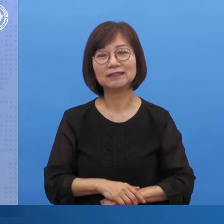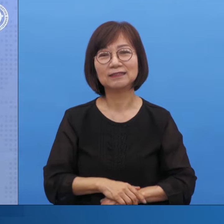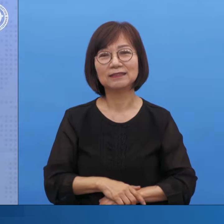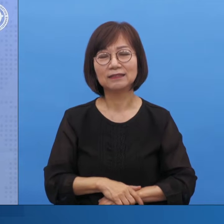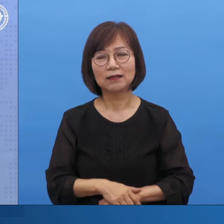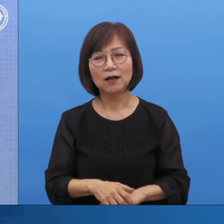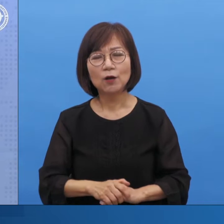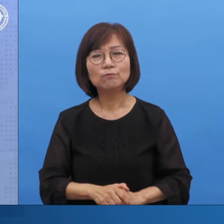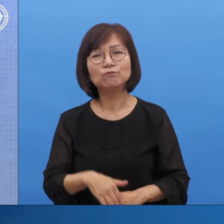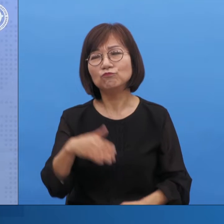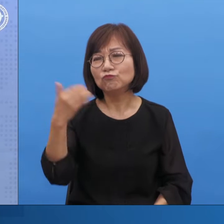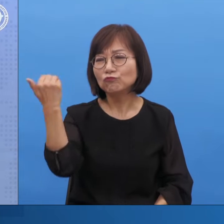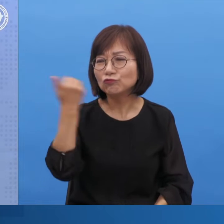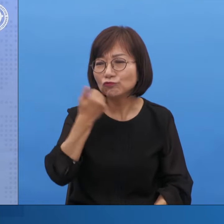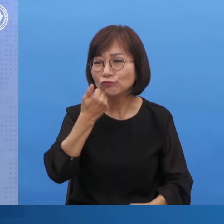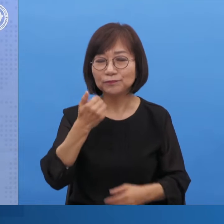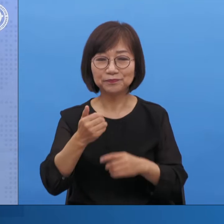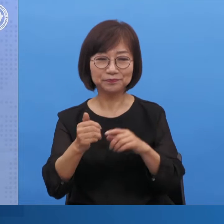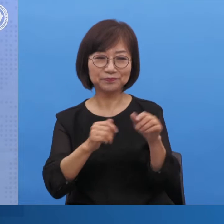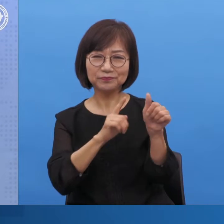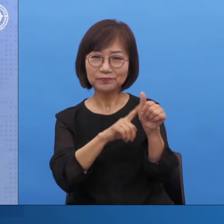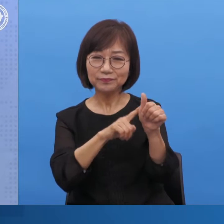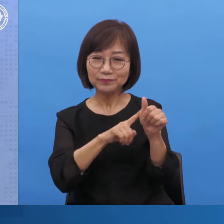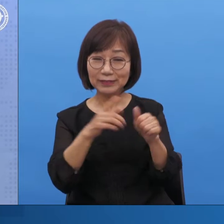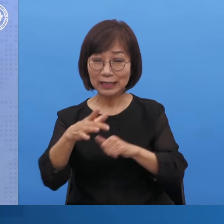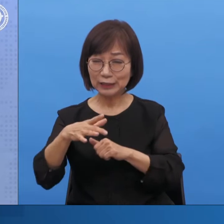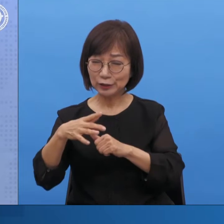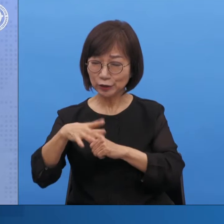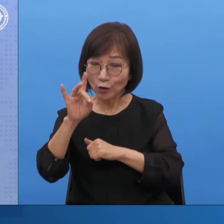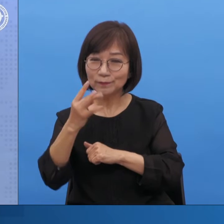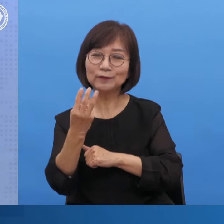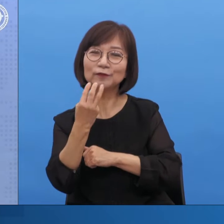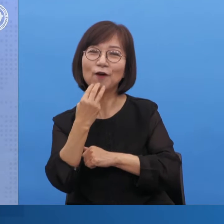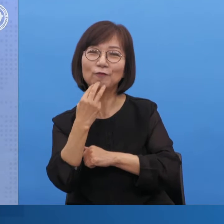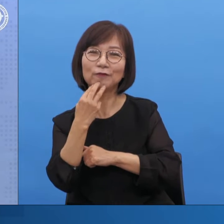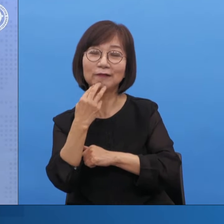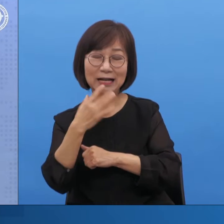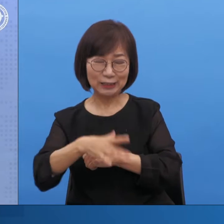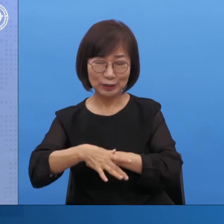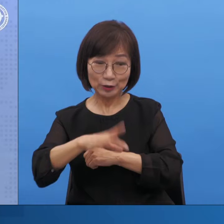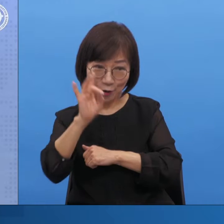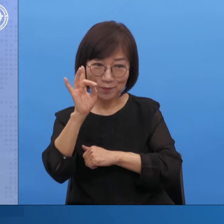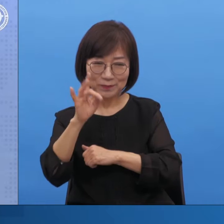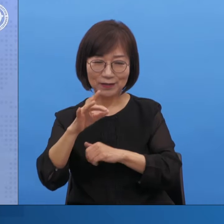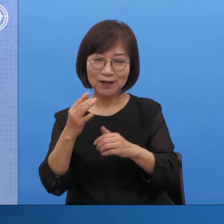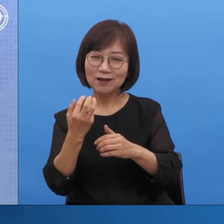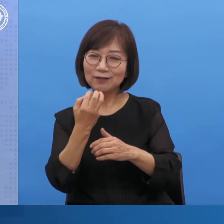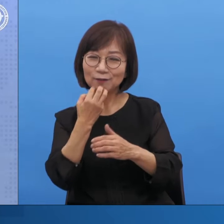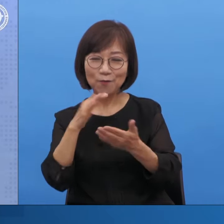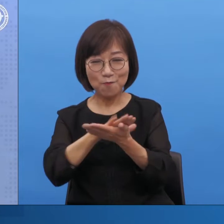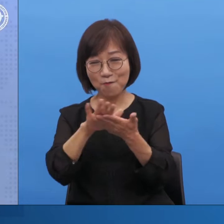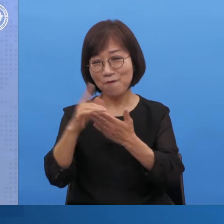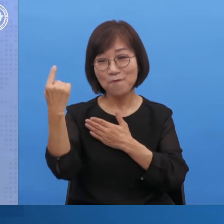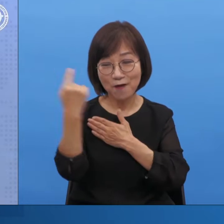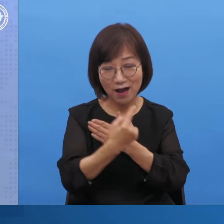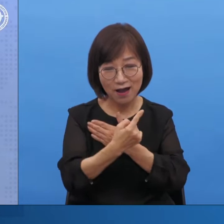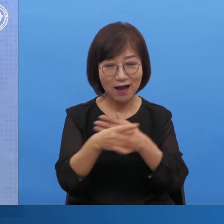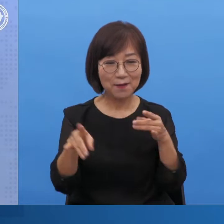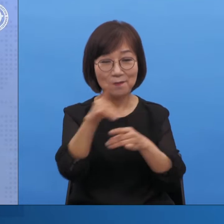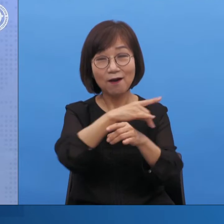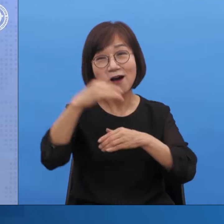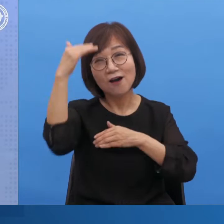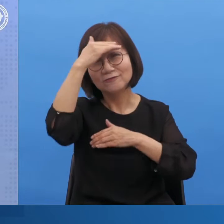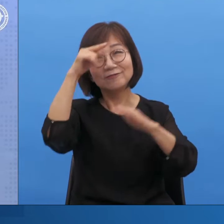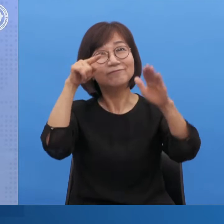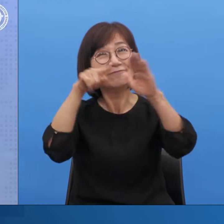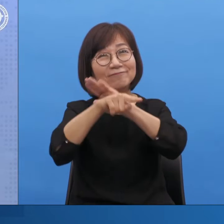어떤 사람은 서울에 한 번 딱 갔는데 그 백화점 들어가 죽었어요. 그러니까. One person went to Seoul that first time for